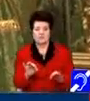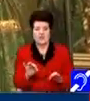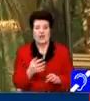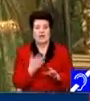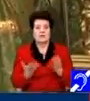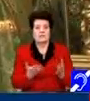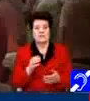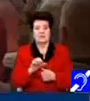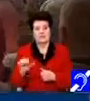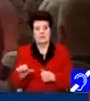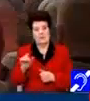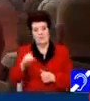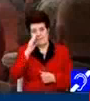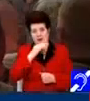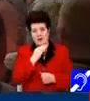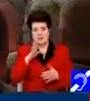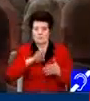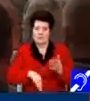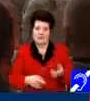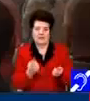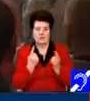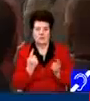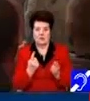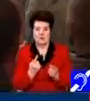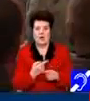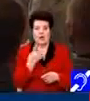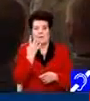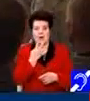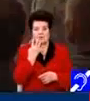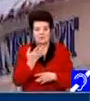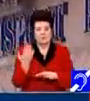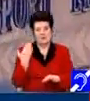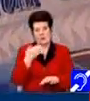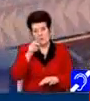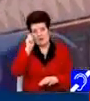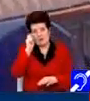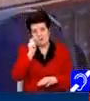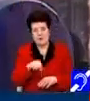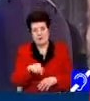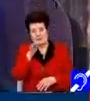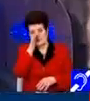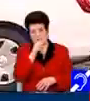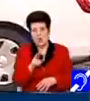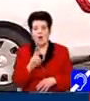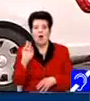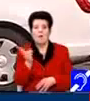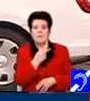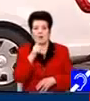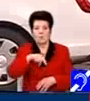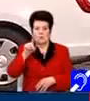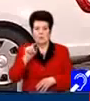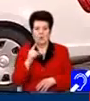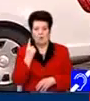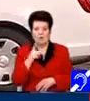În schimb, părinții se vor alege cu amendă usturătoare. Acum 4 zile, un bărbat din Chișinău a anunțat că parcul de troleibuz numărul 1 a